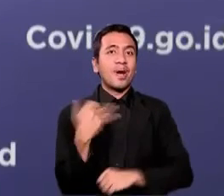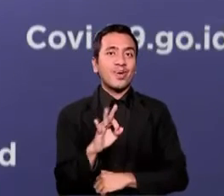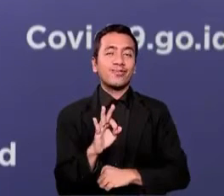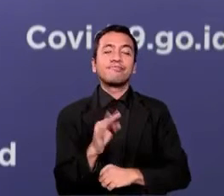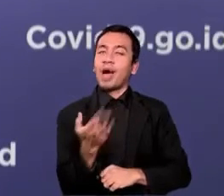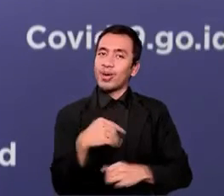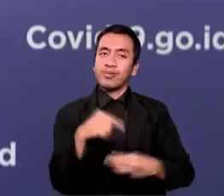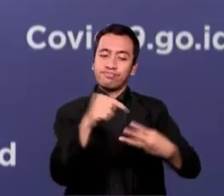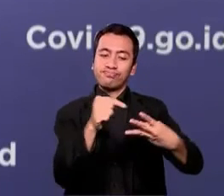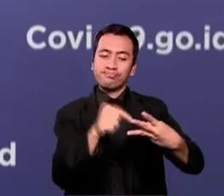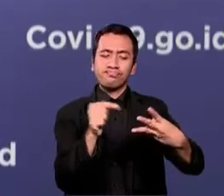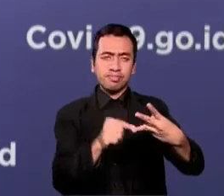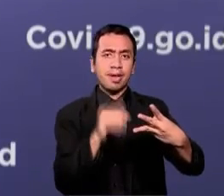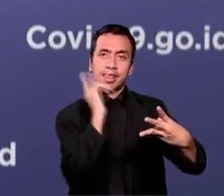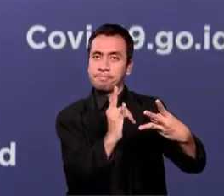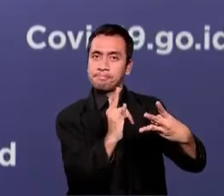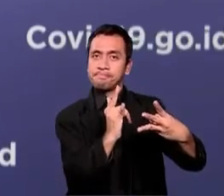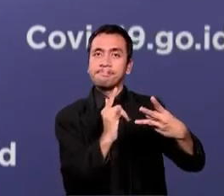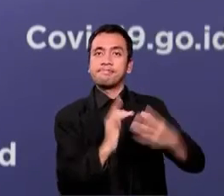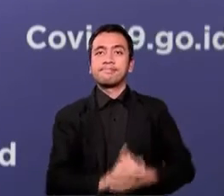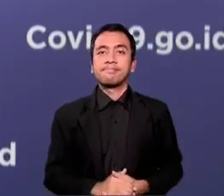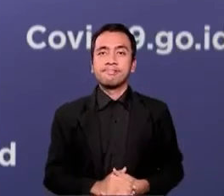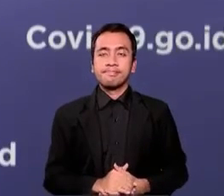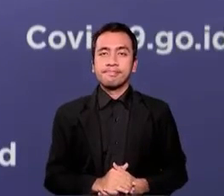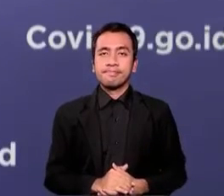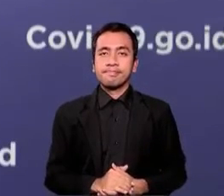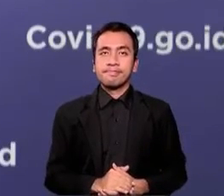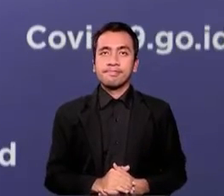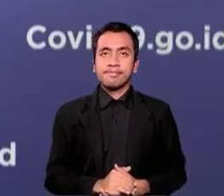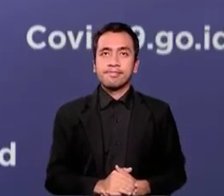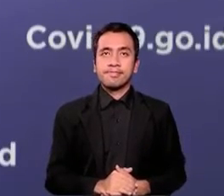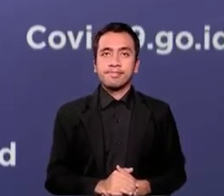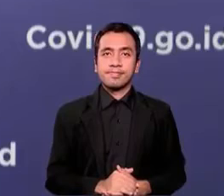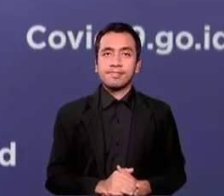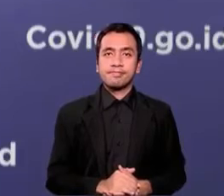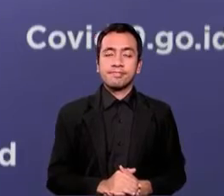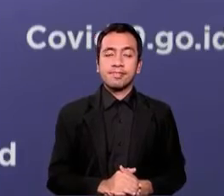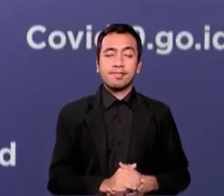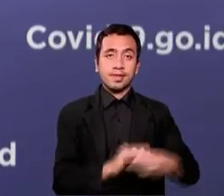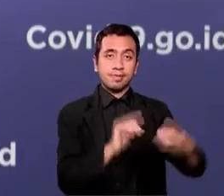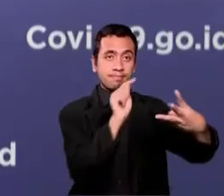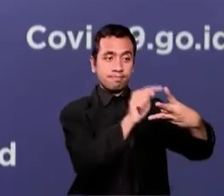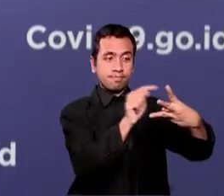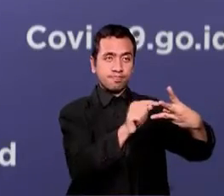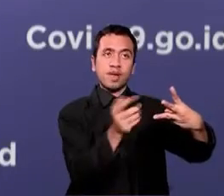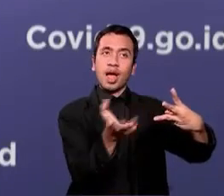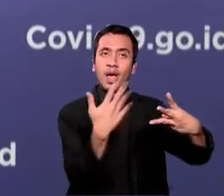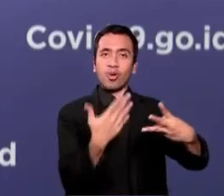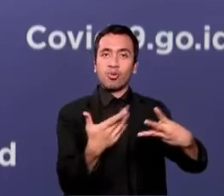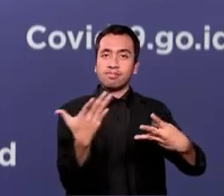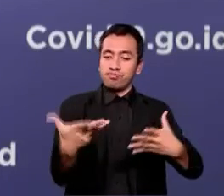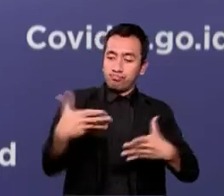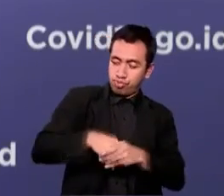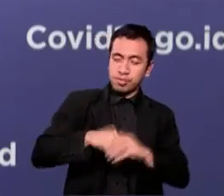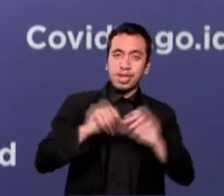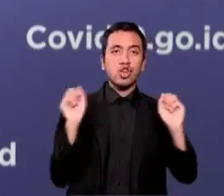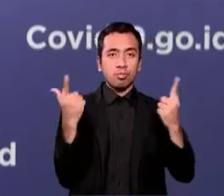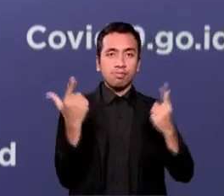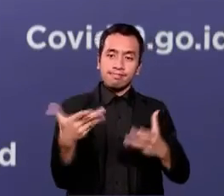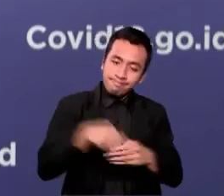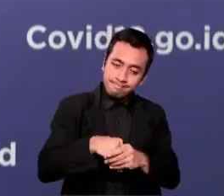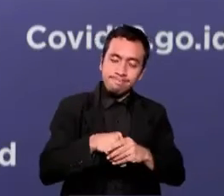budayakan Mari kita aplikasikan dalam semua tahapan kehidupan kita